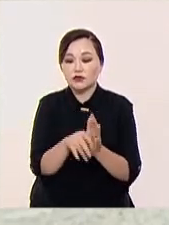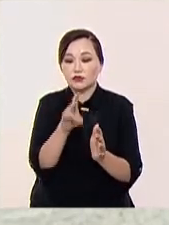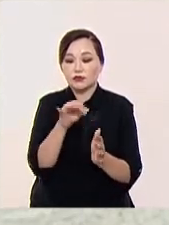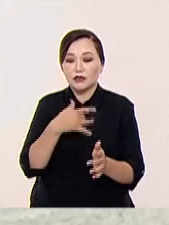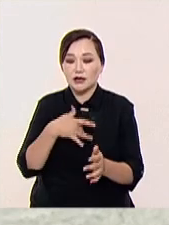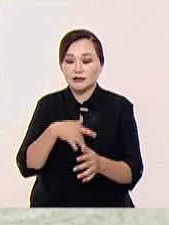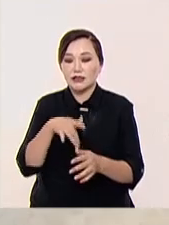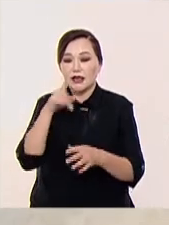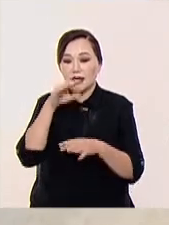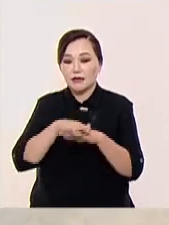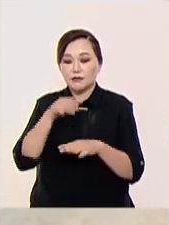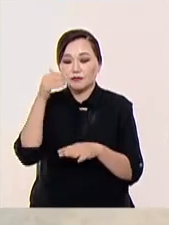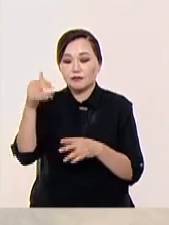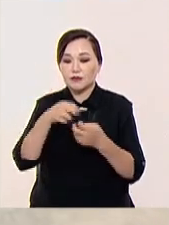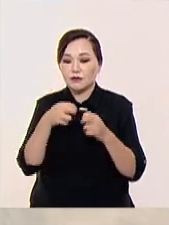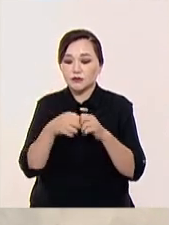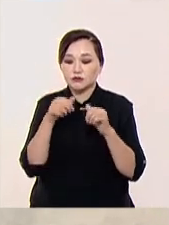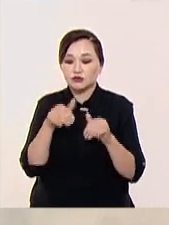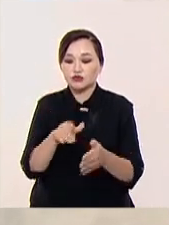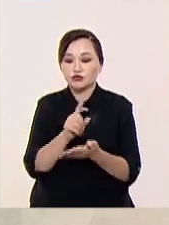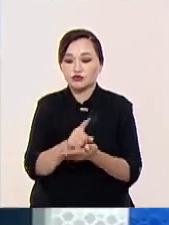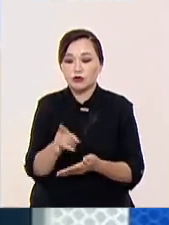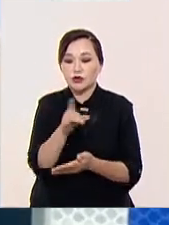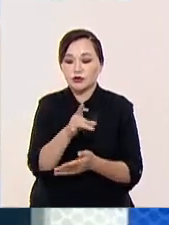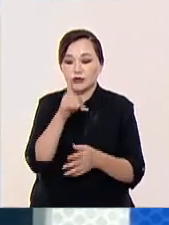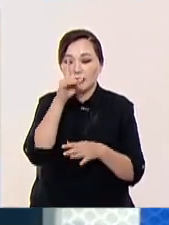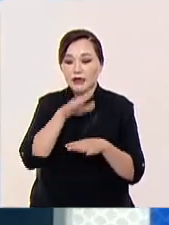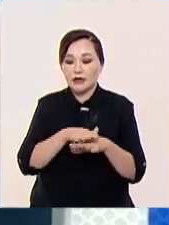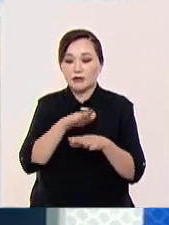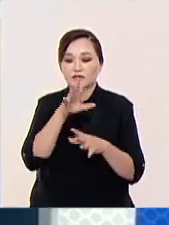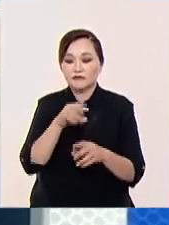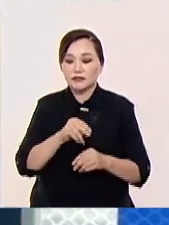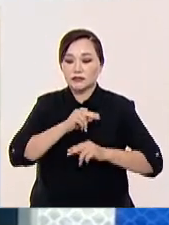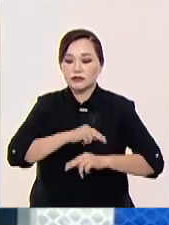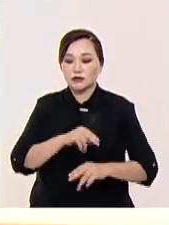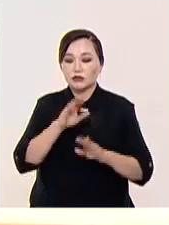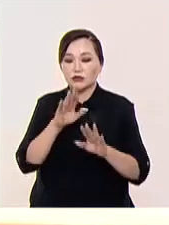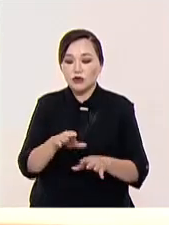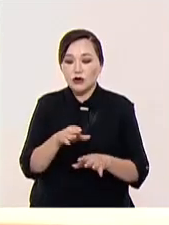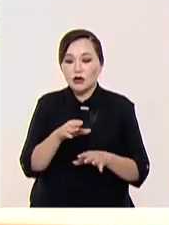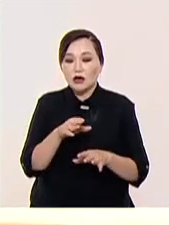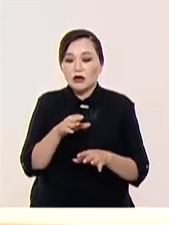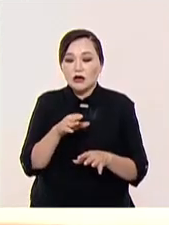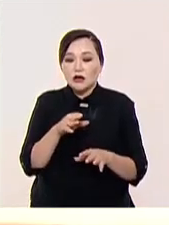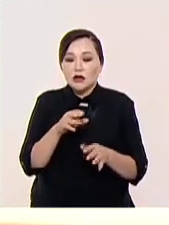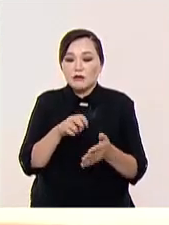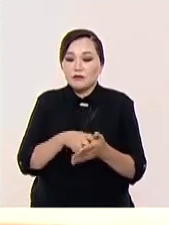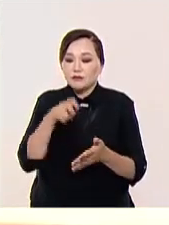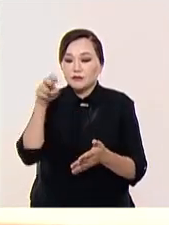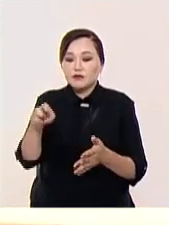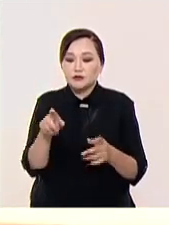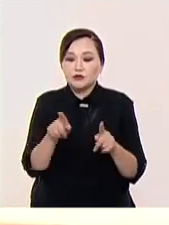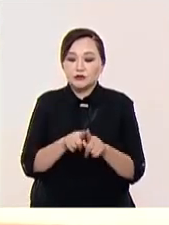қаласының әкіміне тиесілі. Сондықтан аудан басшылығының бар еңбегі қалаға хат жазумен шектеледі екен. Біз енді осы мәселені қолға алу